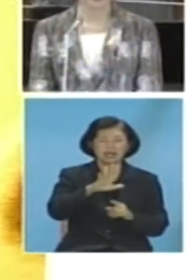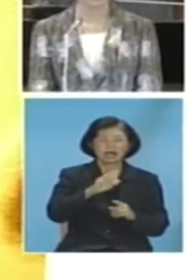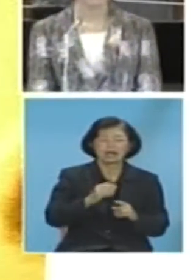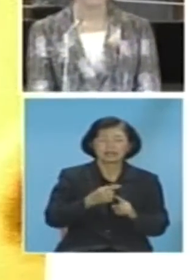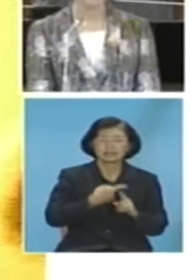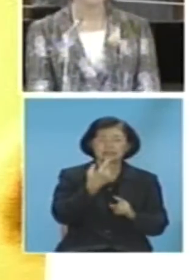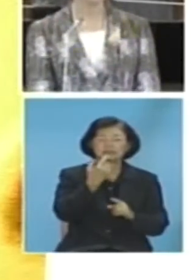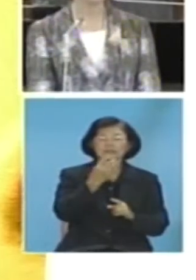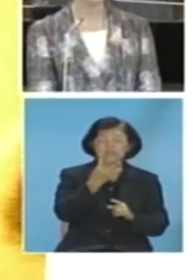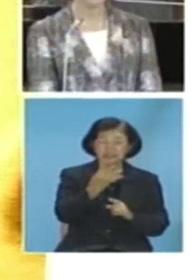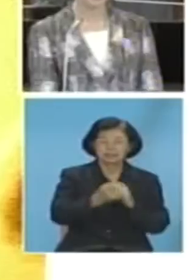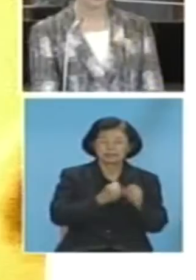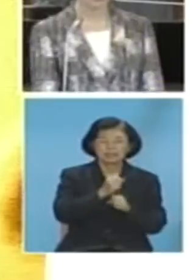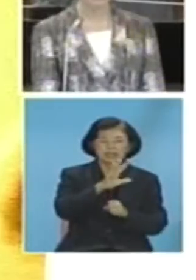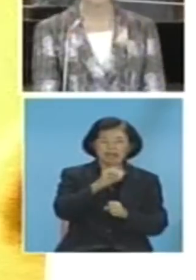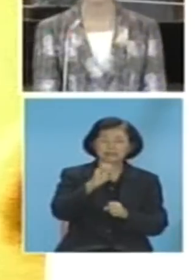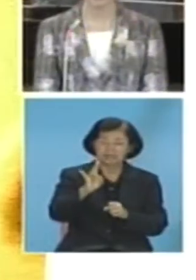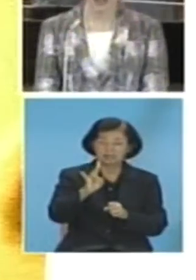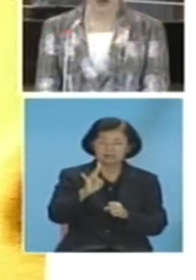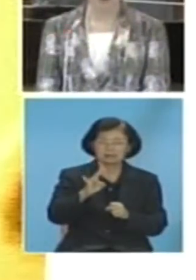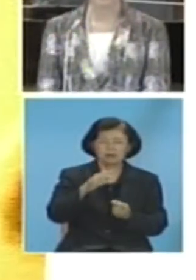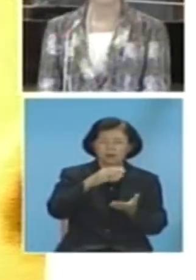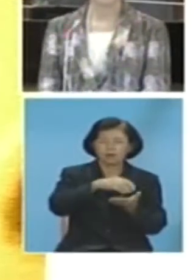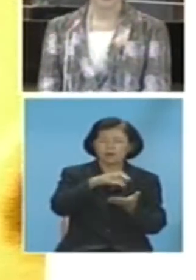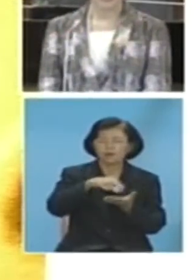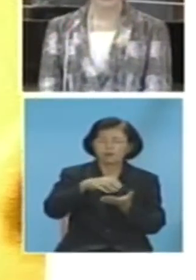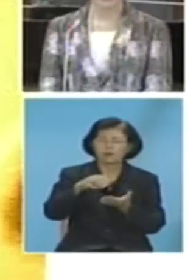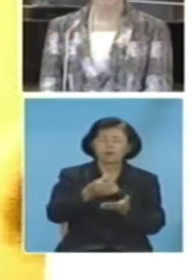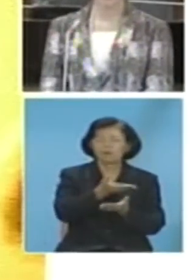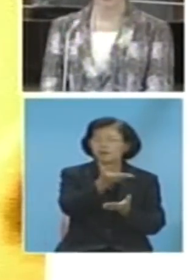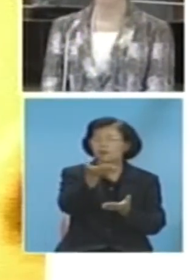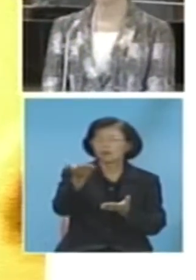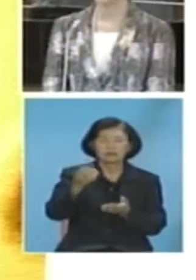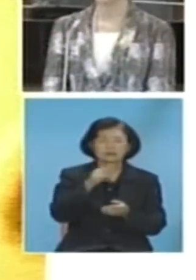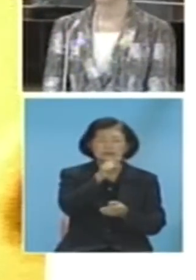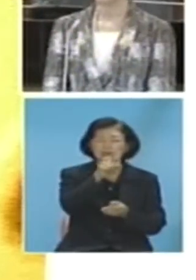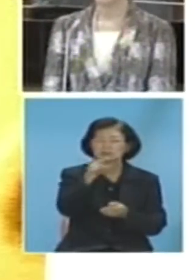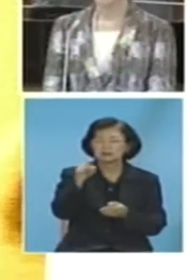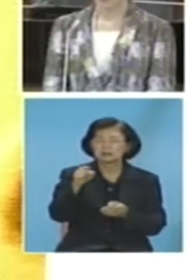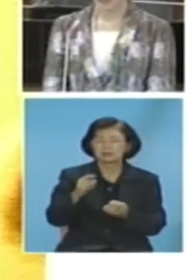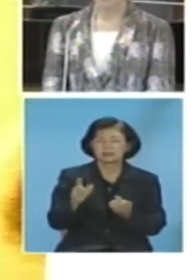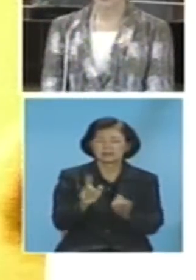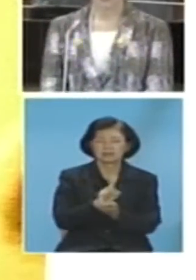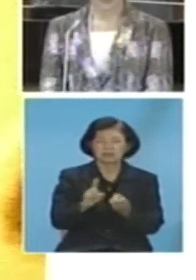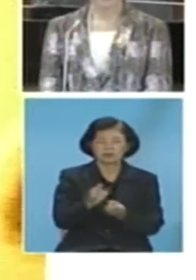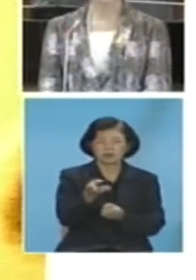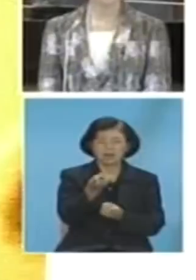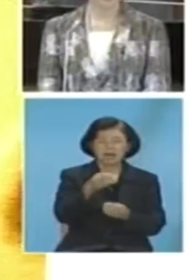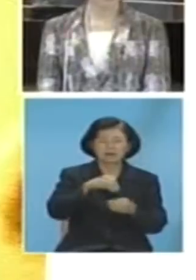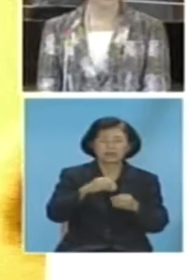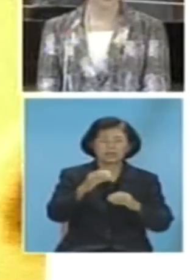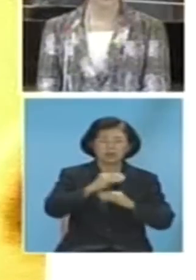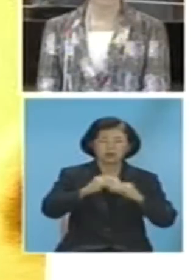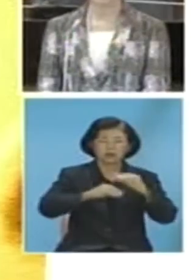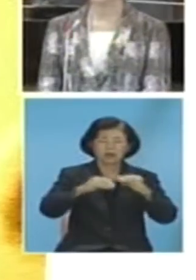5 เมษายน 2557ค่ะซึ่งเป็นเนื้อหาของการกล่าวที่เลื่อนลอยค่ะและชี้นำต่อสังคมว่าข้าวในโครงการรับจำนำข้